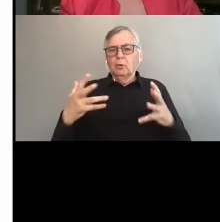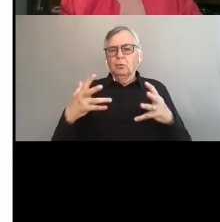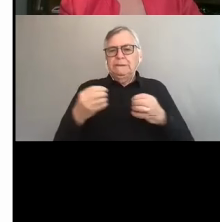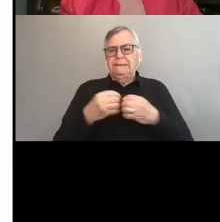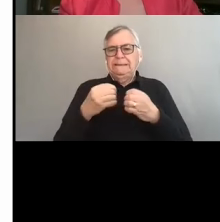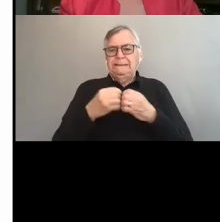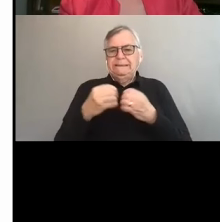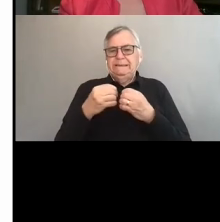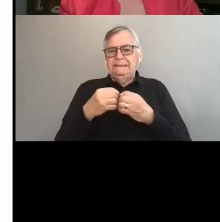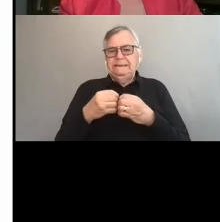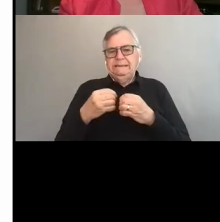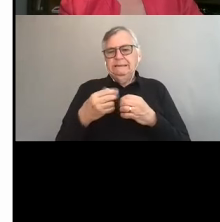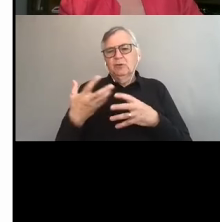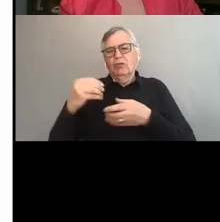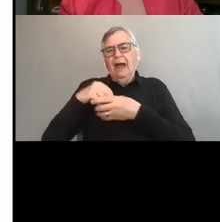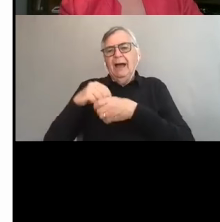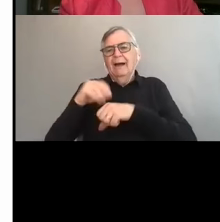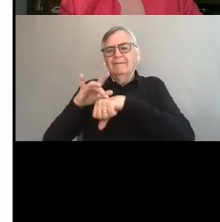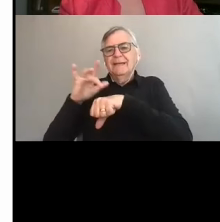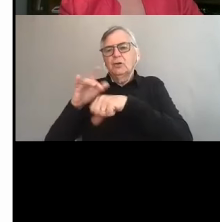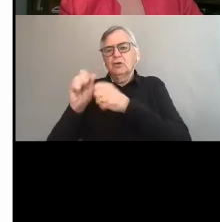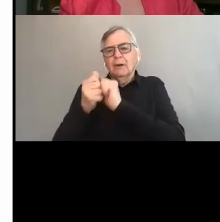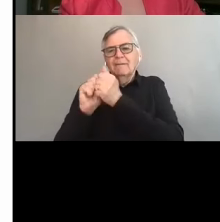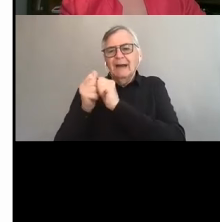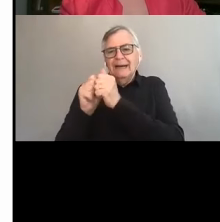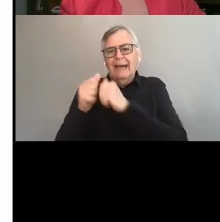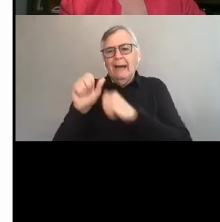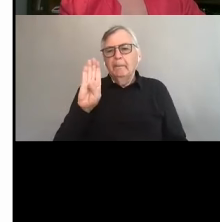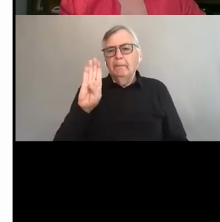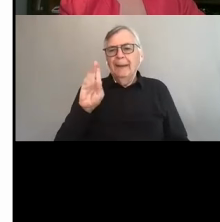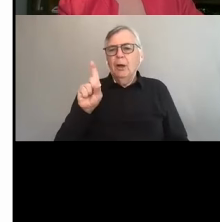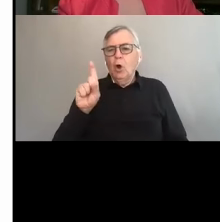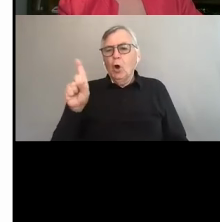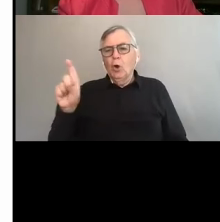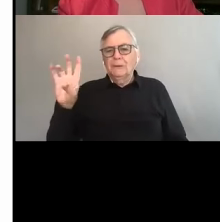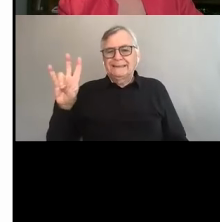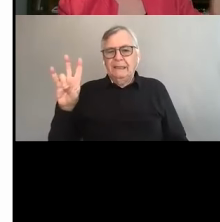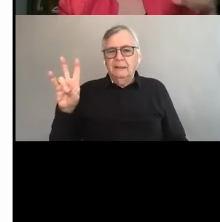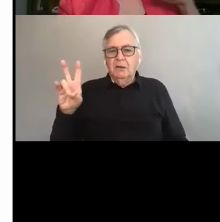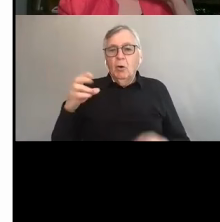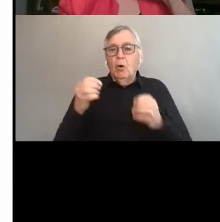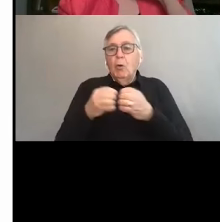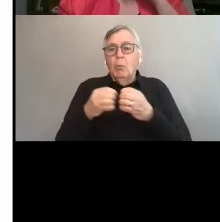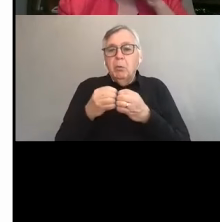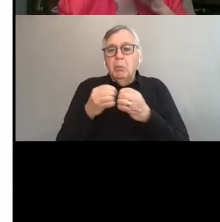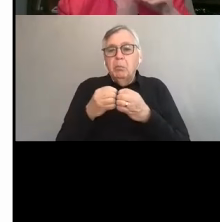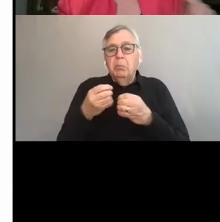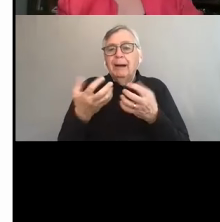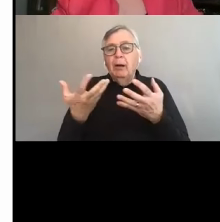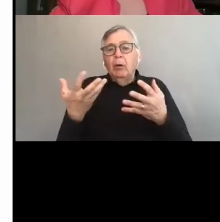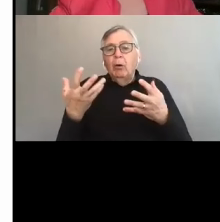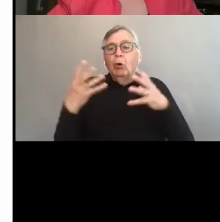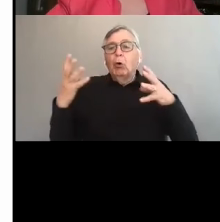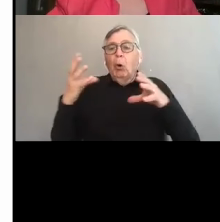souches du variant B117 chez les gens qui avaient été réinfectés. Il n'y en avait pas beaucoup, donc petit nombre. Qu'est-ce qu'on